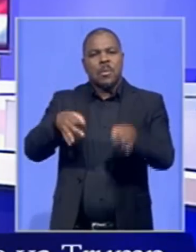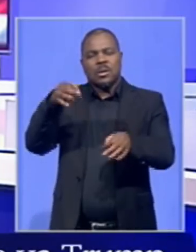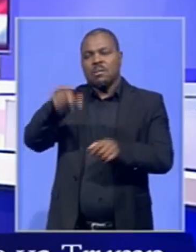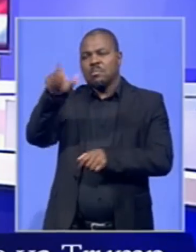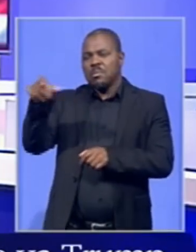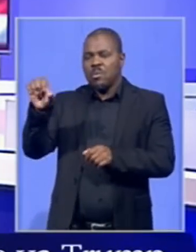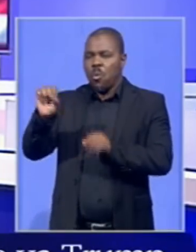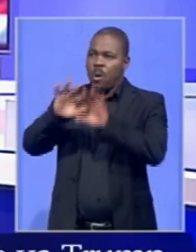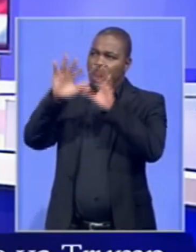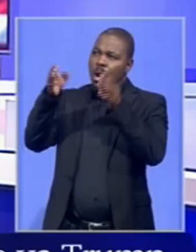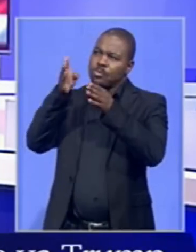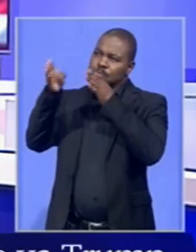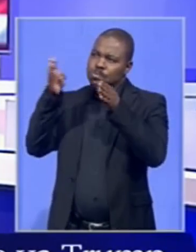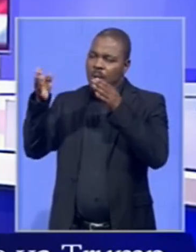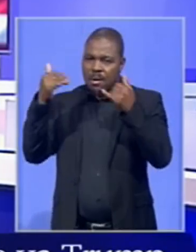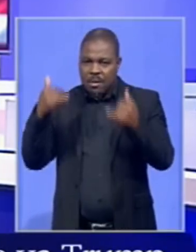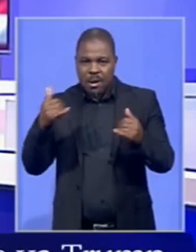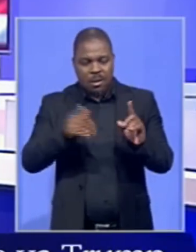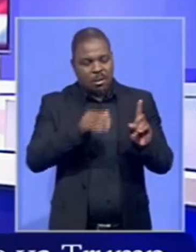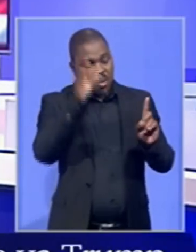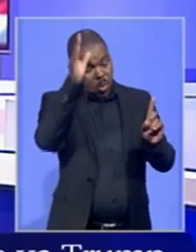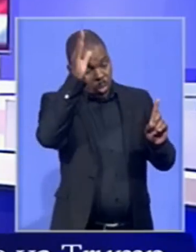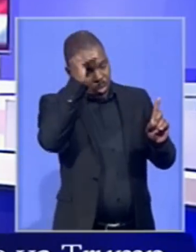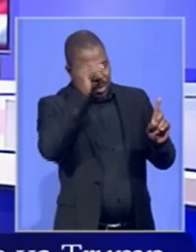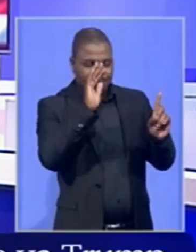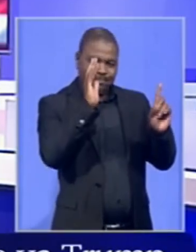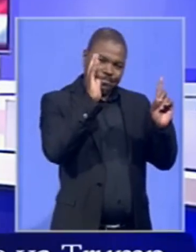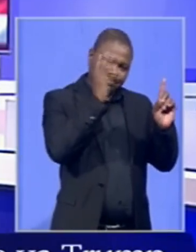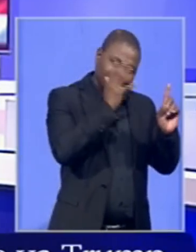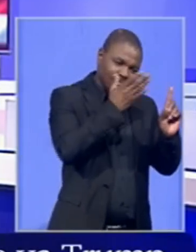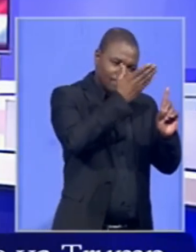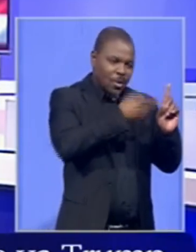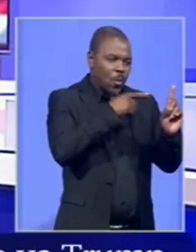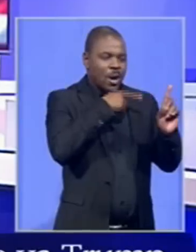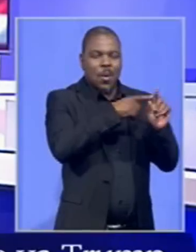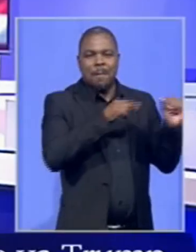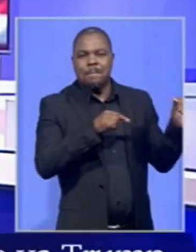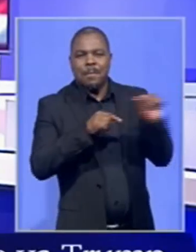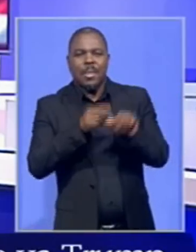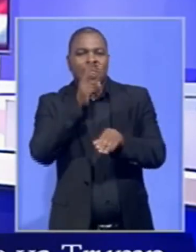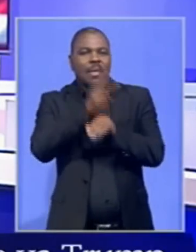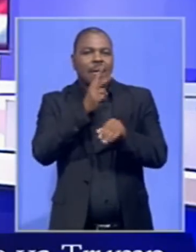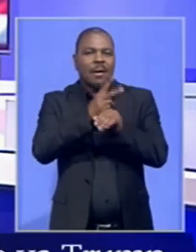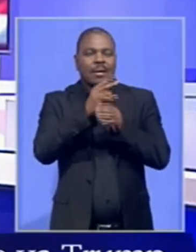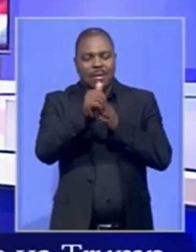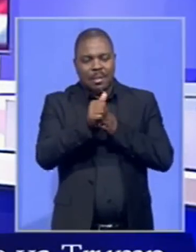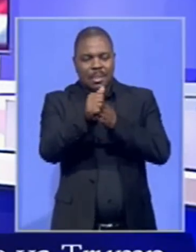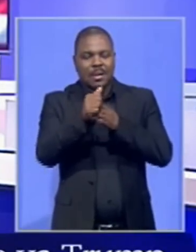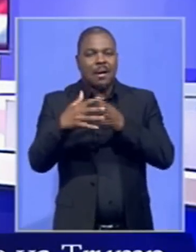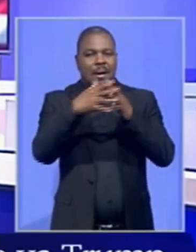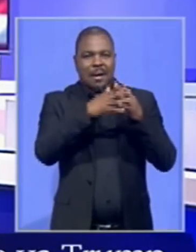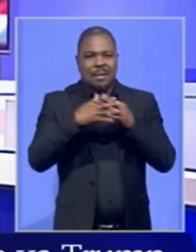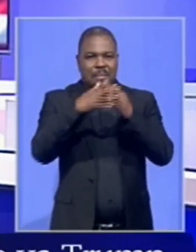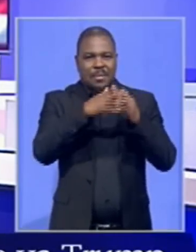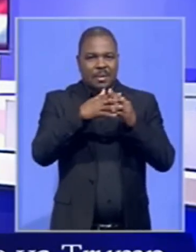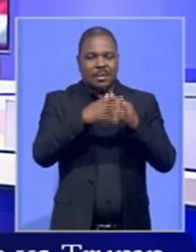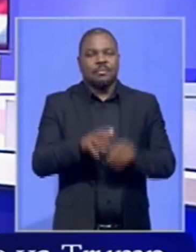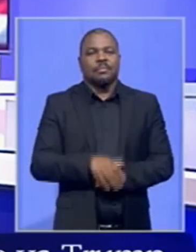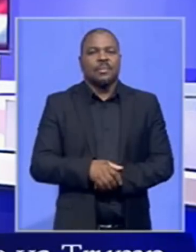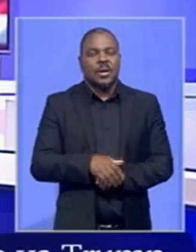le lefase ba thomile go romela melaetša ya go lebogiša monna yo a boelago go etelela pele naga ya Amerika bjalo